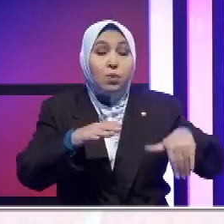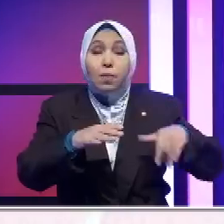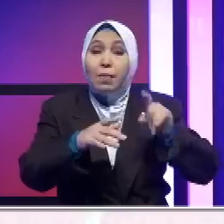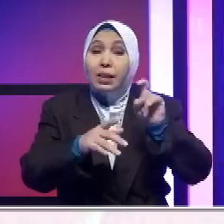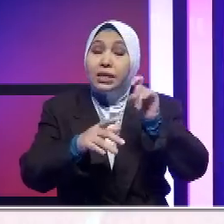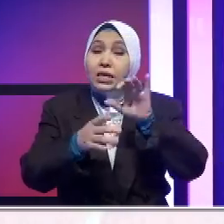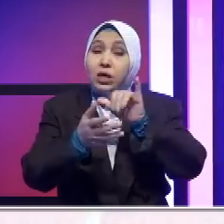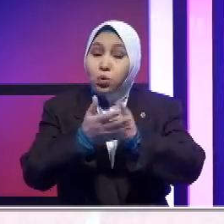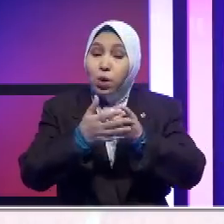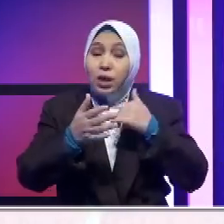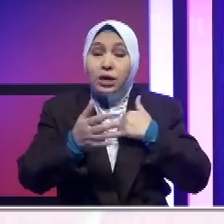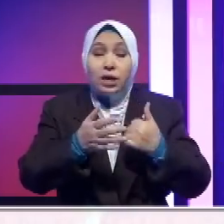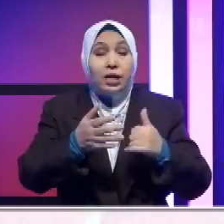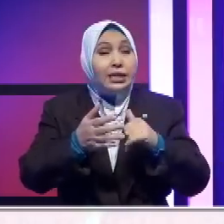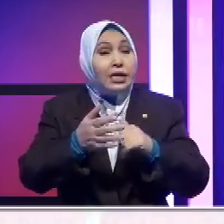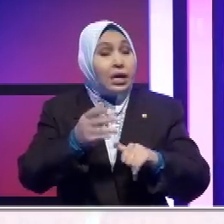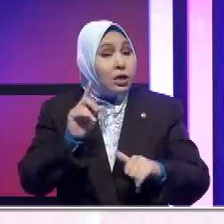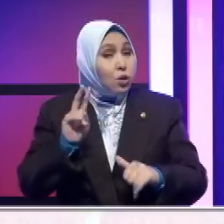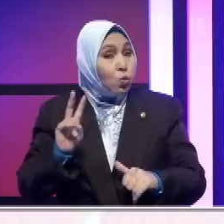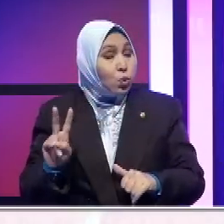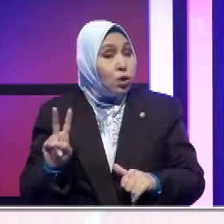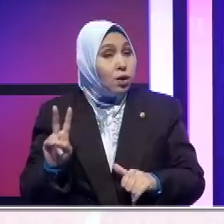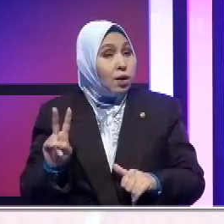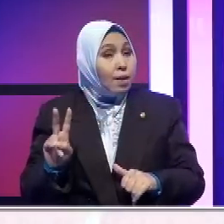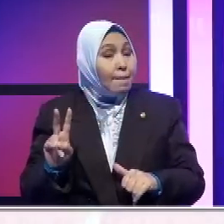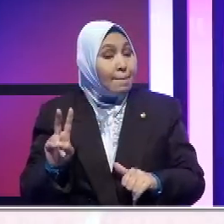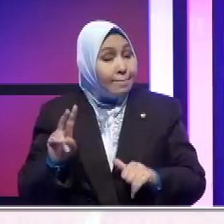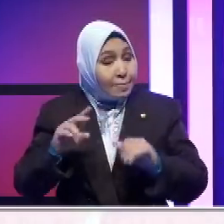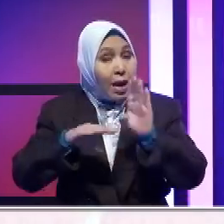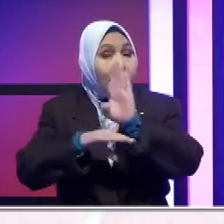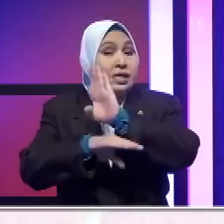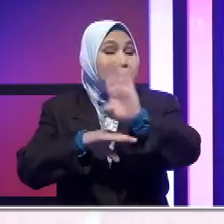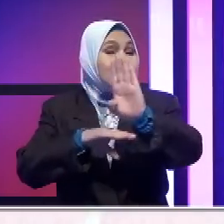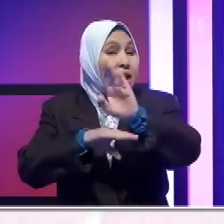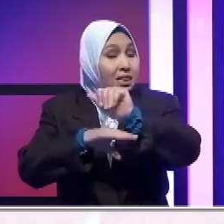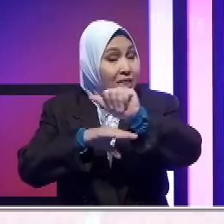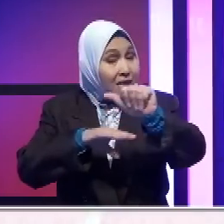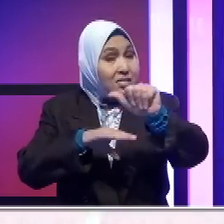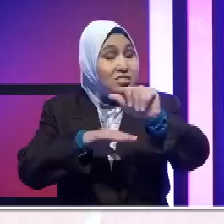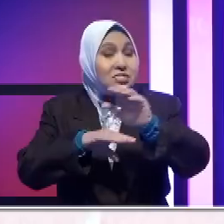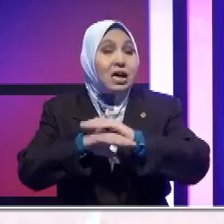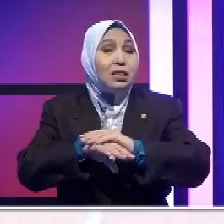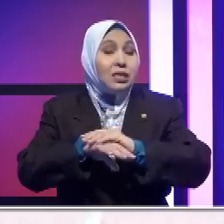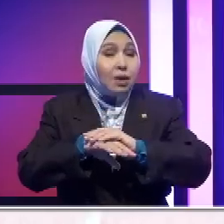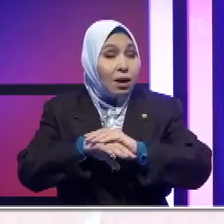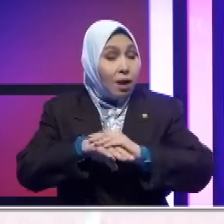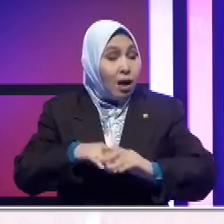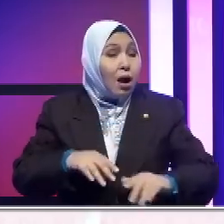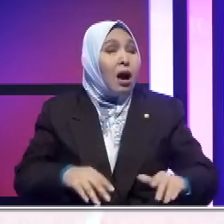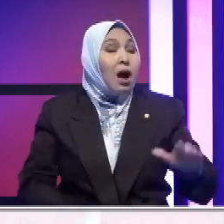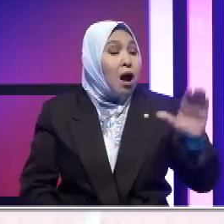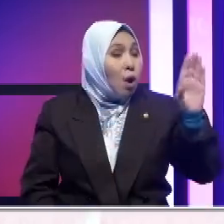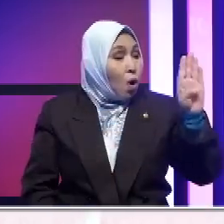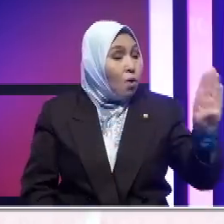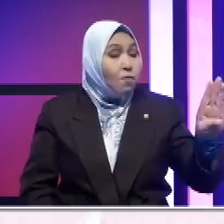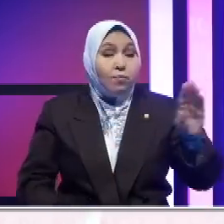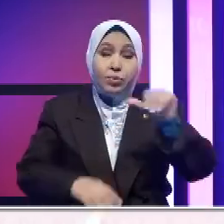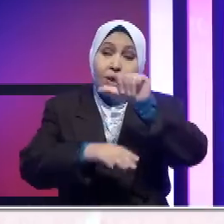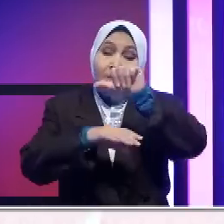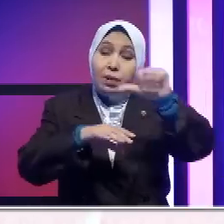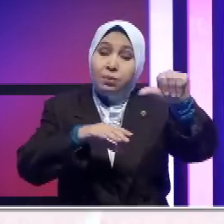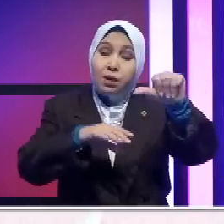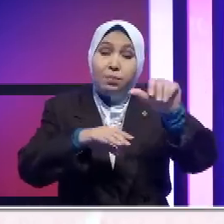i. Yang kedua berbaris di atas, ya, sebelum nun mati ataupun tanwin, qaf yang berbaris atas.